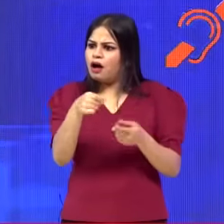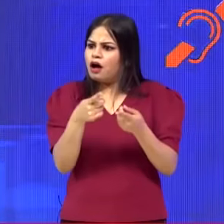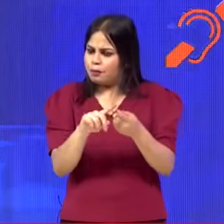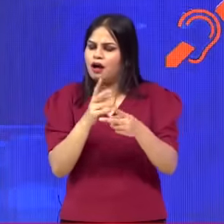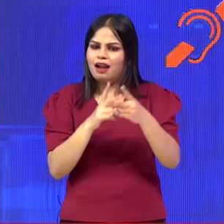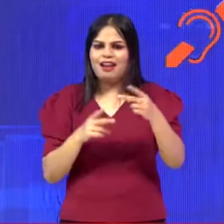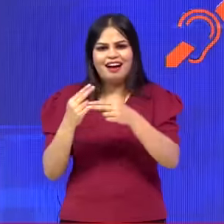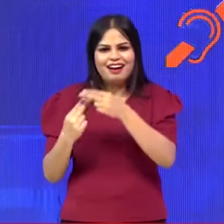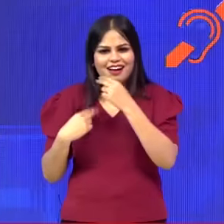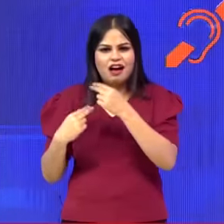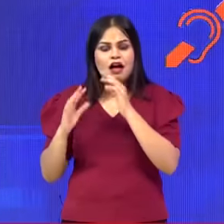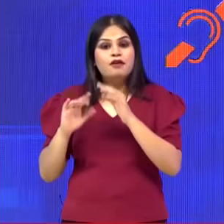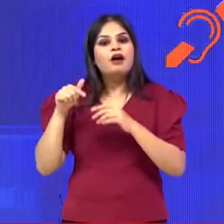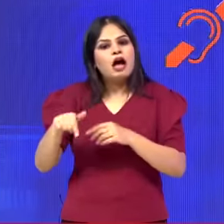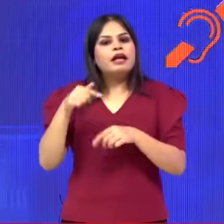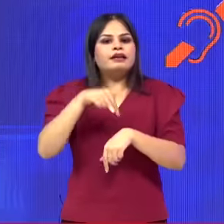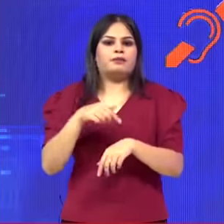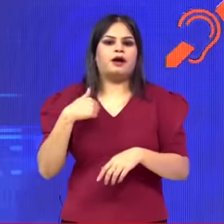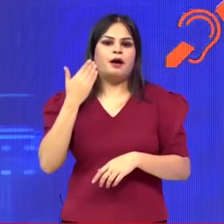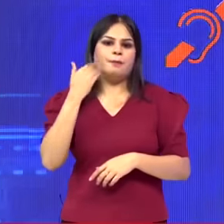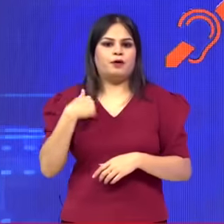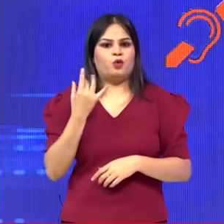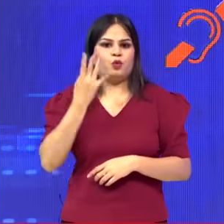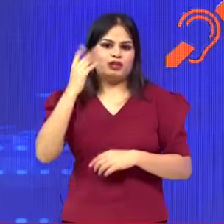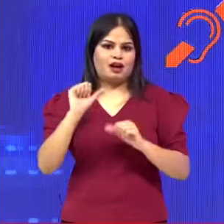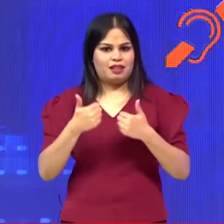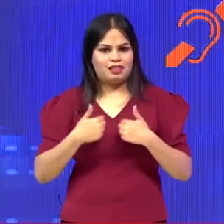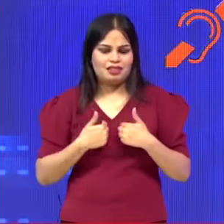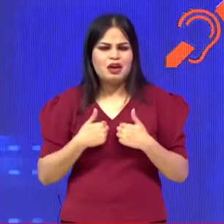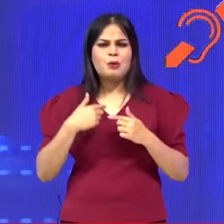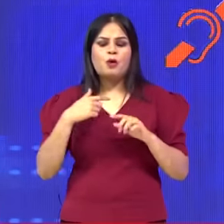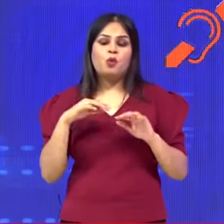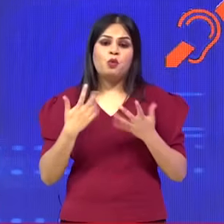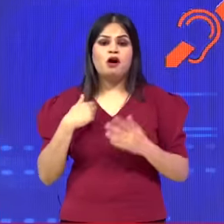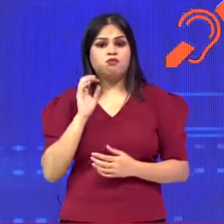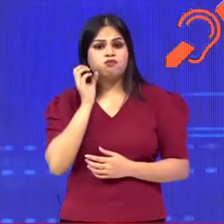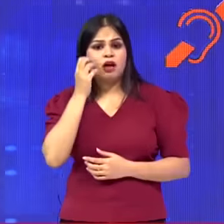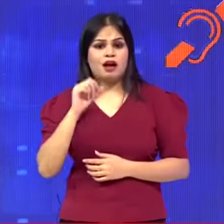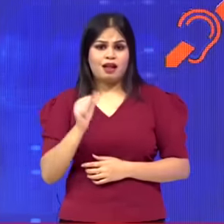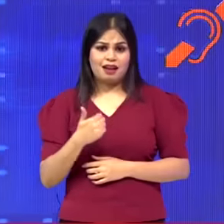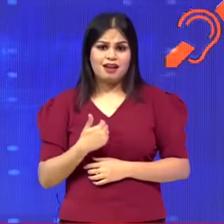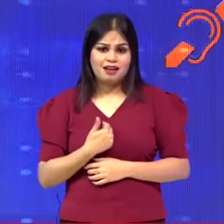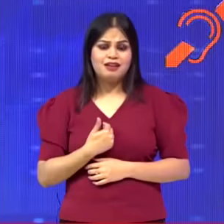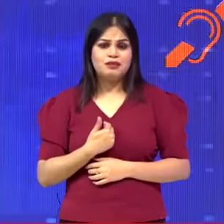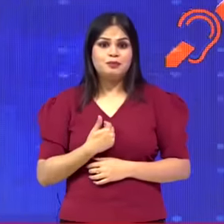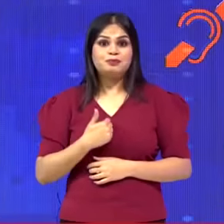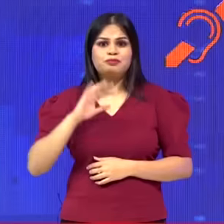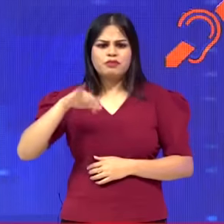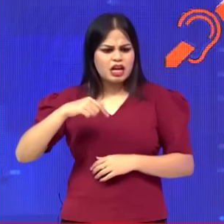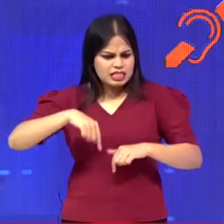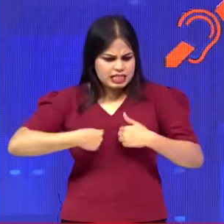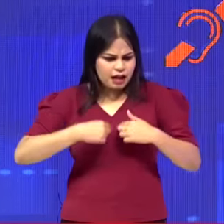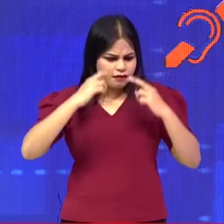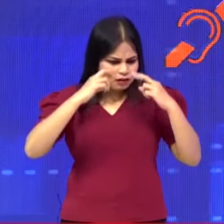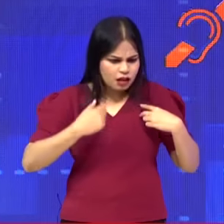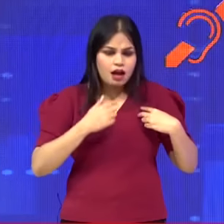वक्त थोड़ा सा पारा चढ़ जाता है, गुस्सा आ जाता है, नाराज़ हो जाता है आदमी। और फिर जब खुद देखता हूँ